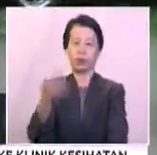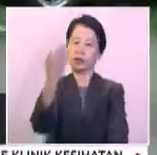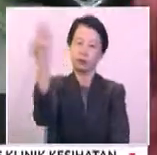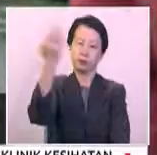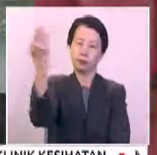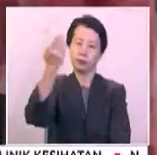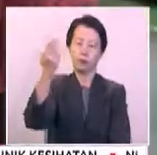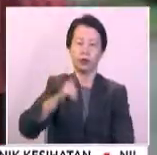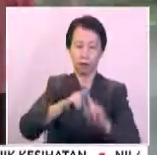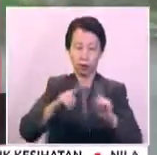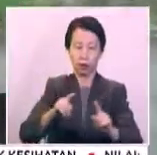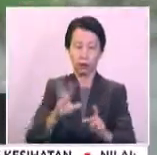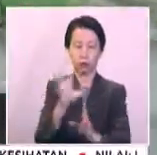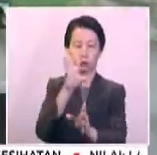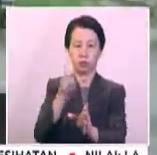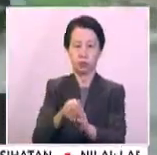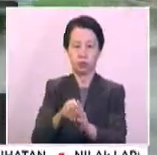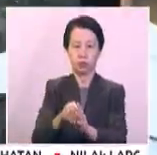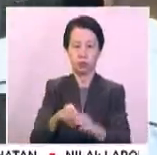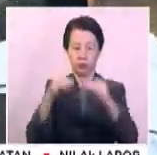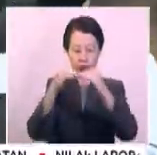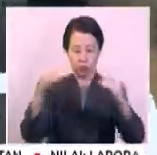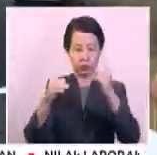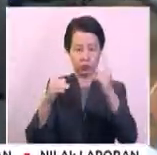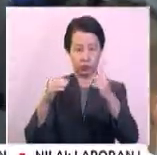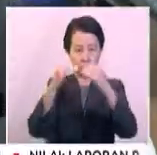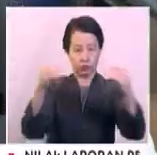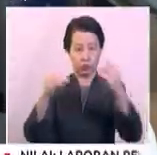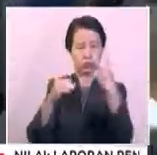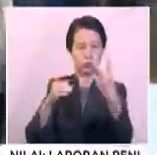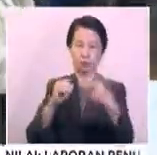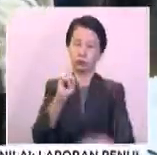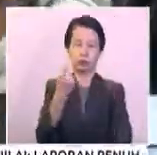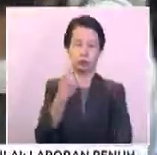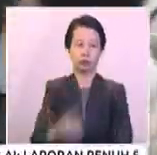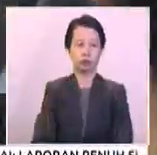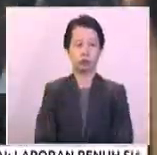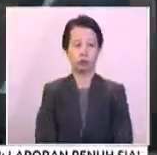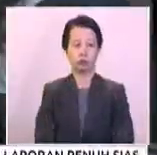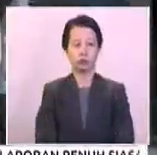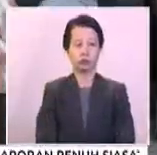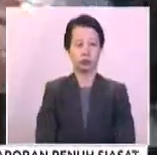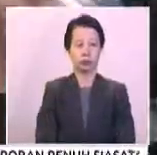biasa namun hanya melibatkan arah 1 dan 2 sahaja.